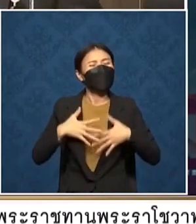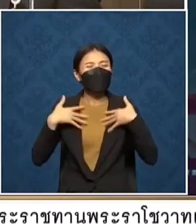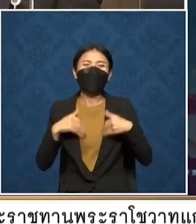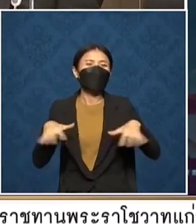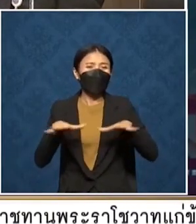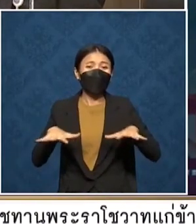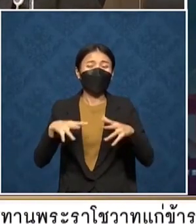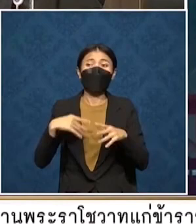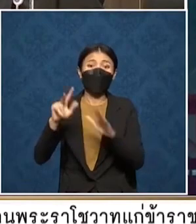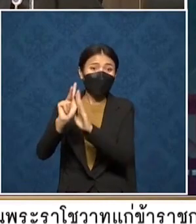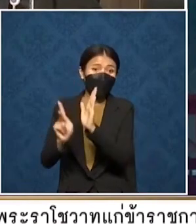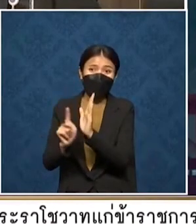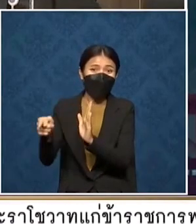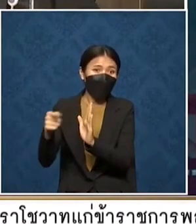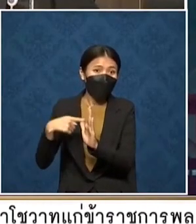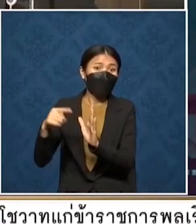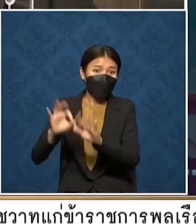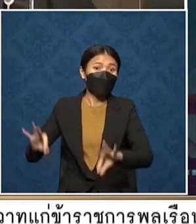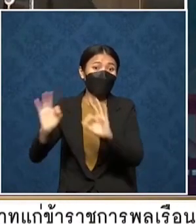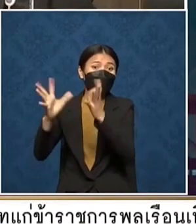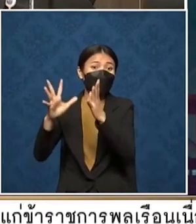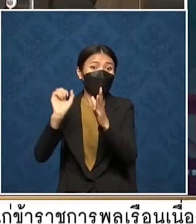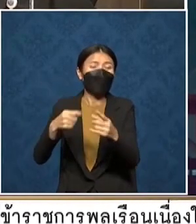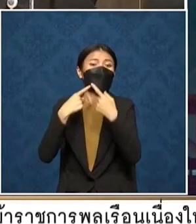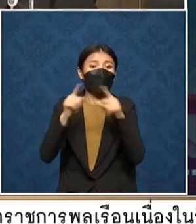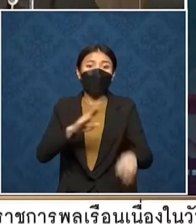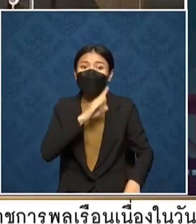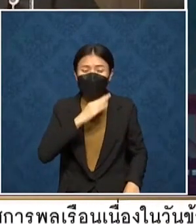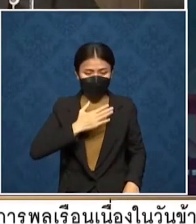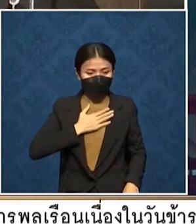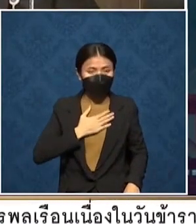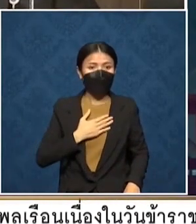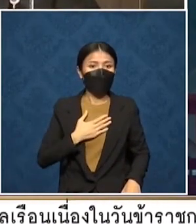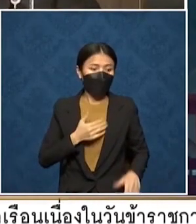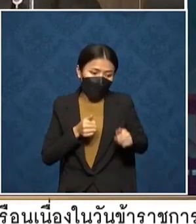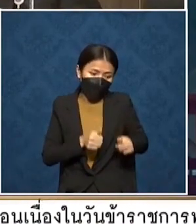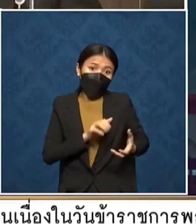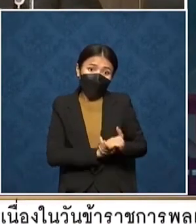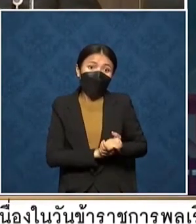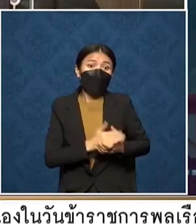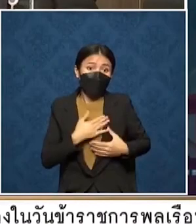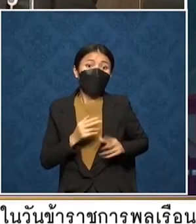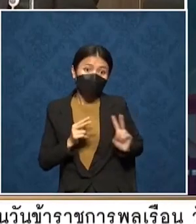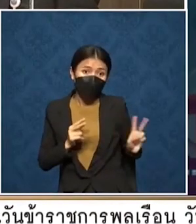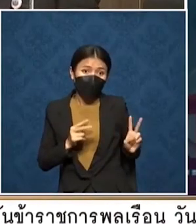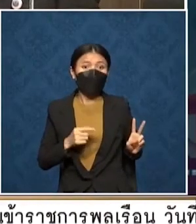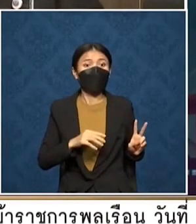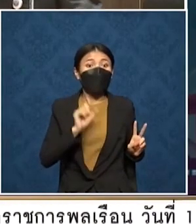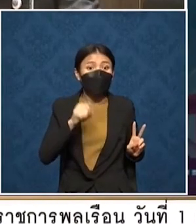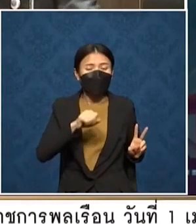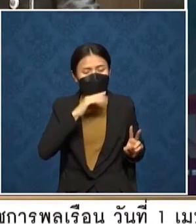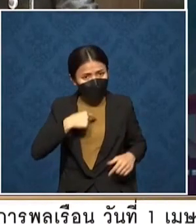แล้วที่ได้ออกมาแบบนี ้ นะผมก็มองว่าสามเหตุผลครับ อ๋อสามเหตุผลหนึ่งถึงเวล